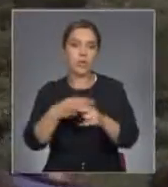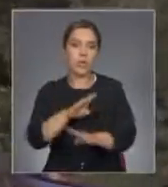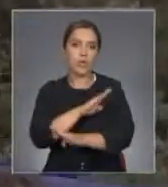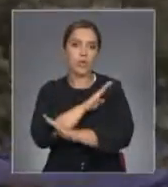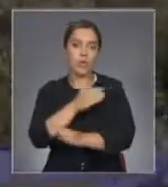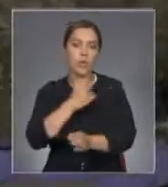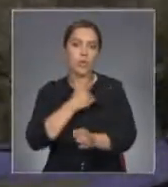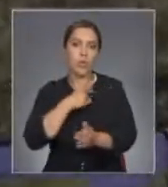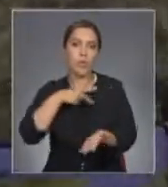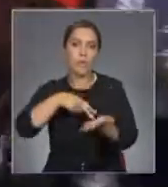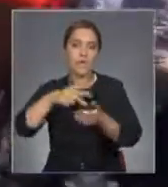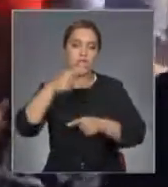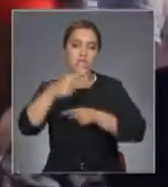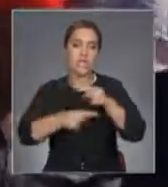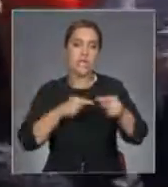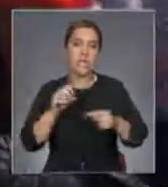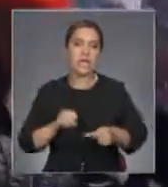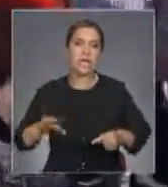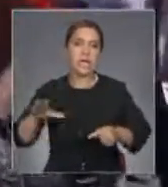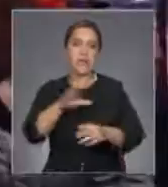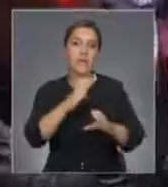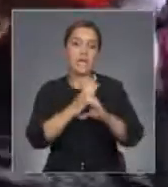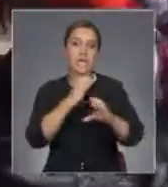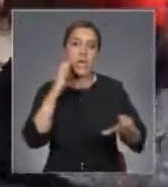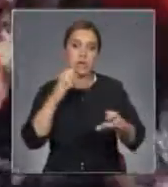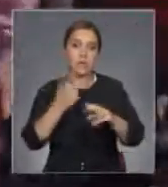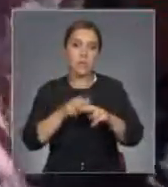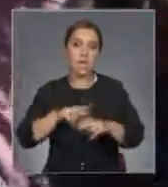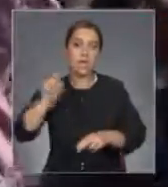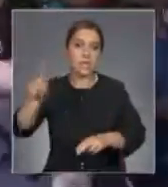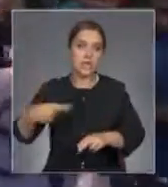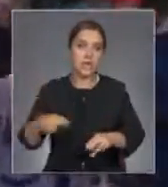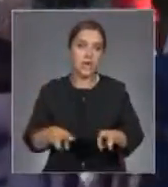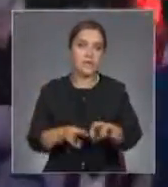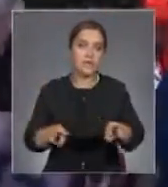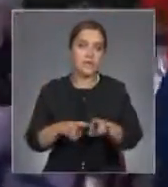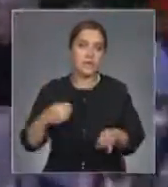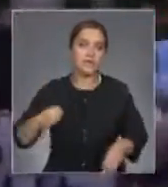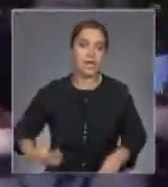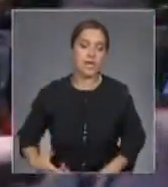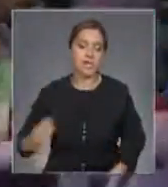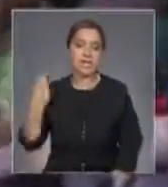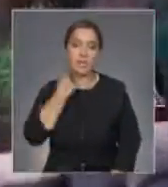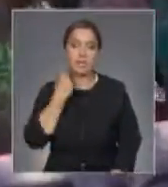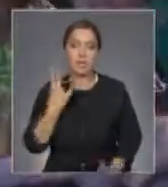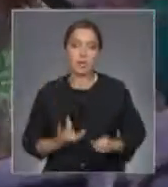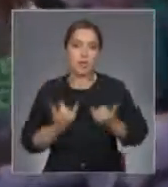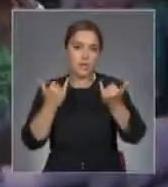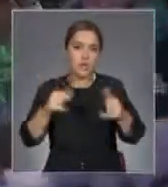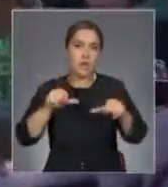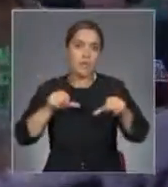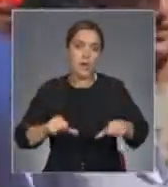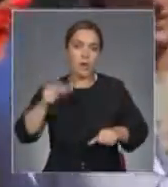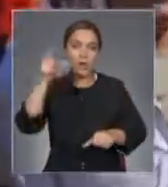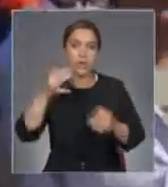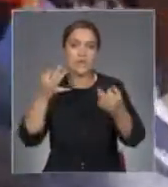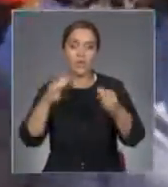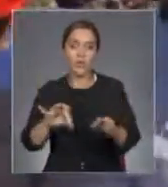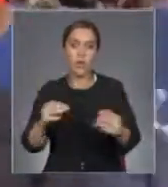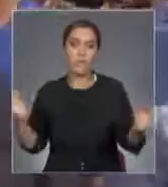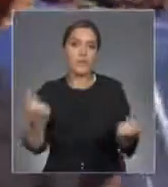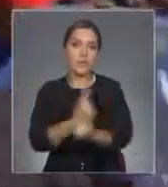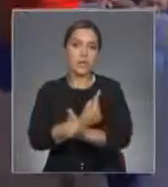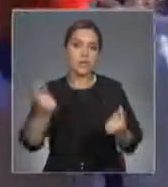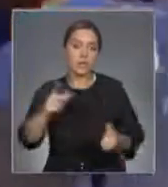при попытках пройти через Евротоннель. Протестующие требовали от властей Франции и Великобритании уважать право людей на свободу